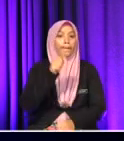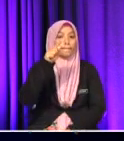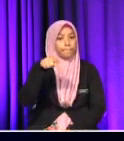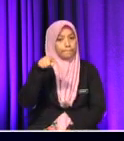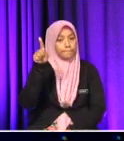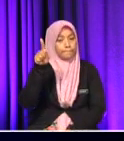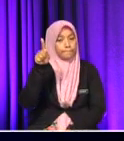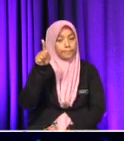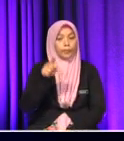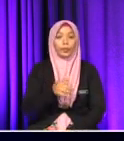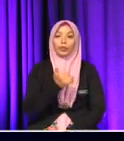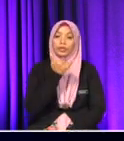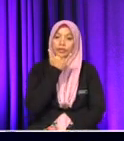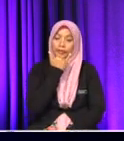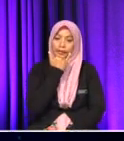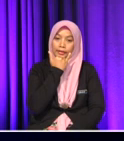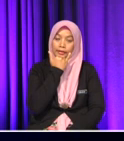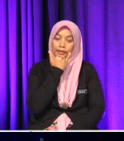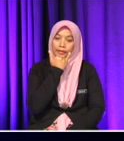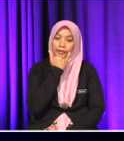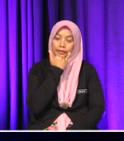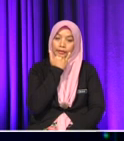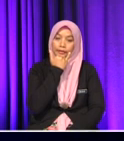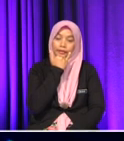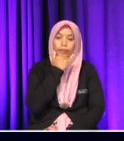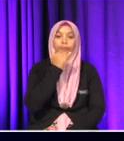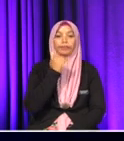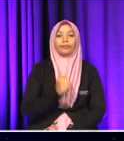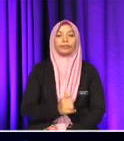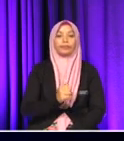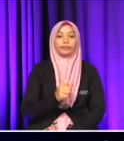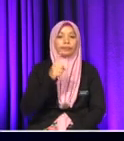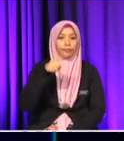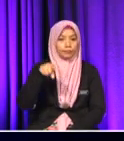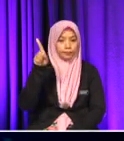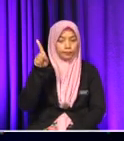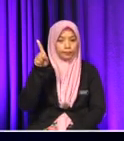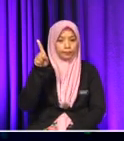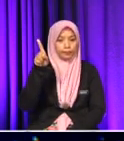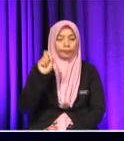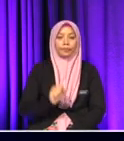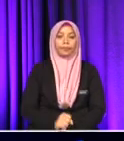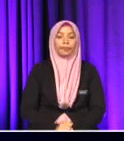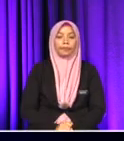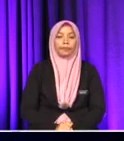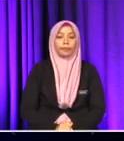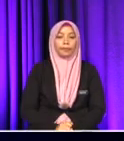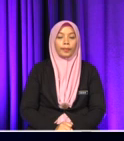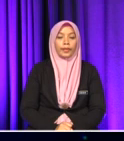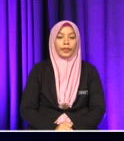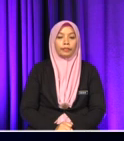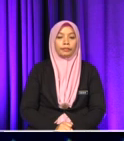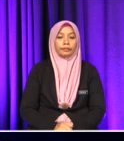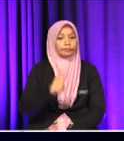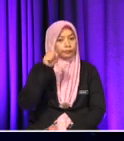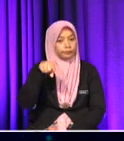Syarikat salah mengekang ingatan betul memudahkan para pelanggan Yunani produk atau